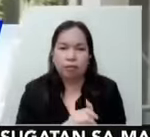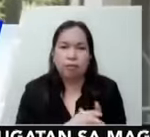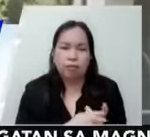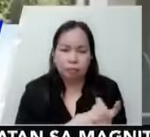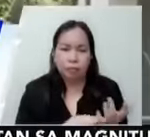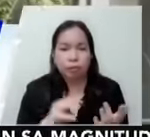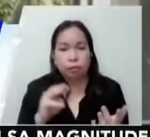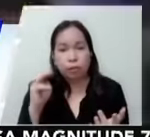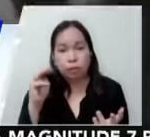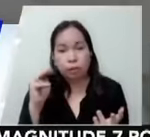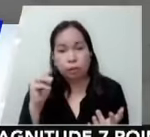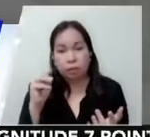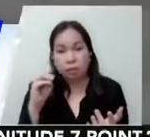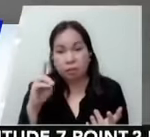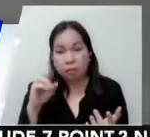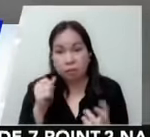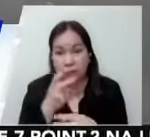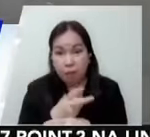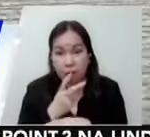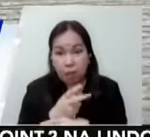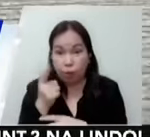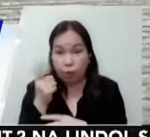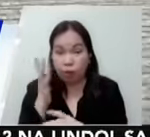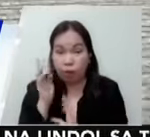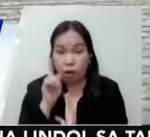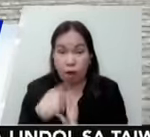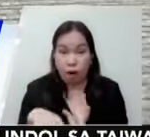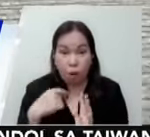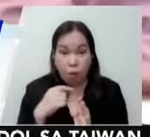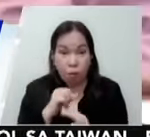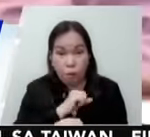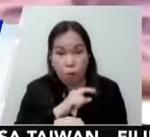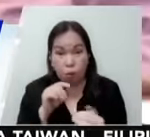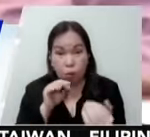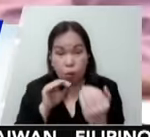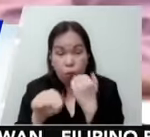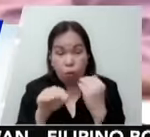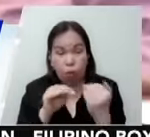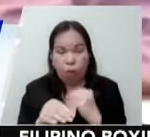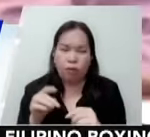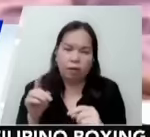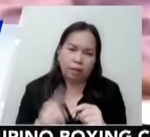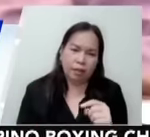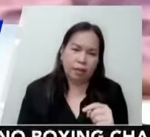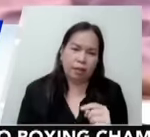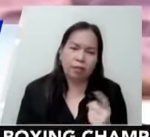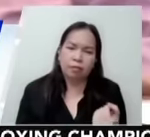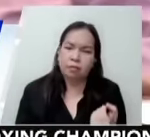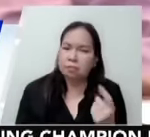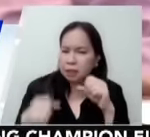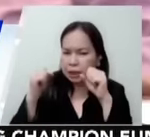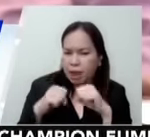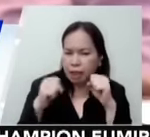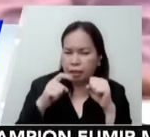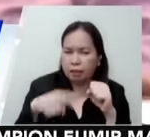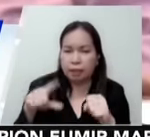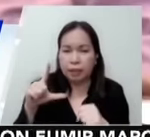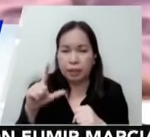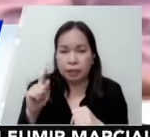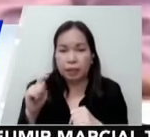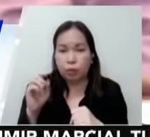24 hours yung entire stretch ng EDSA. Nag-usap po kami kasi ng LTO tungkol